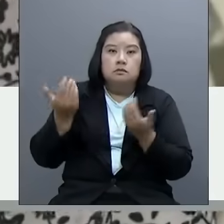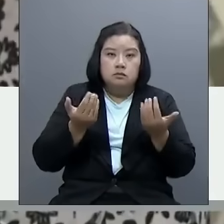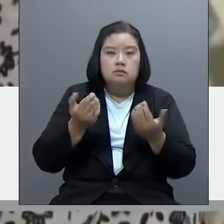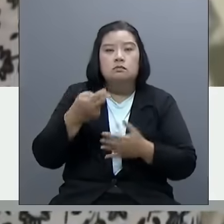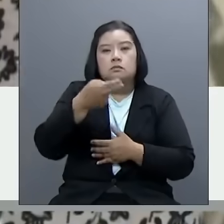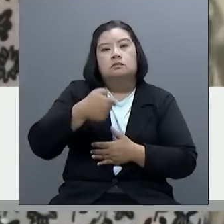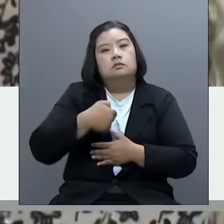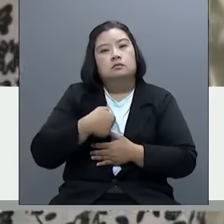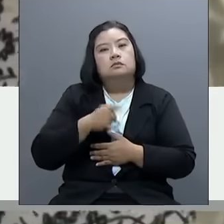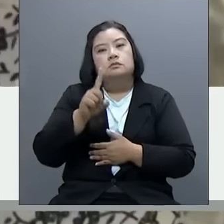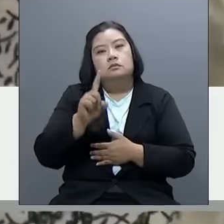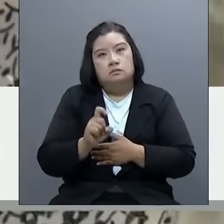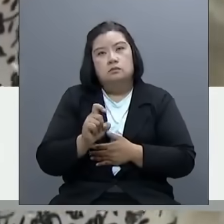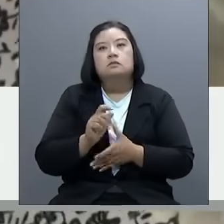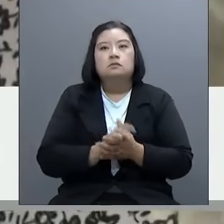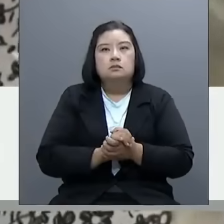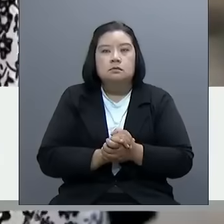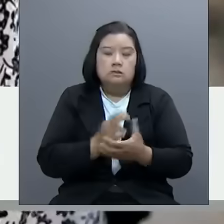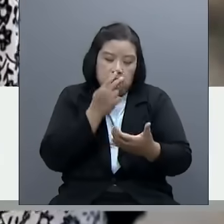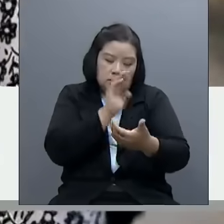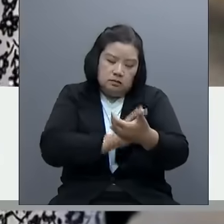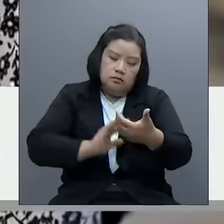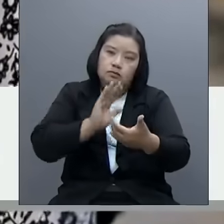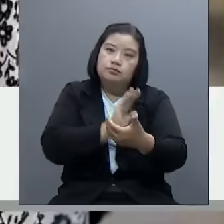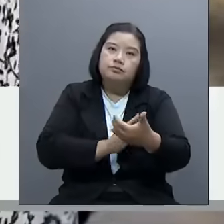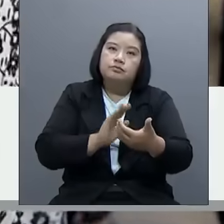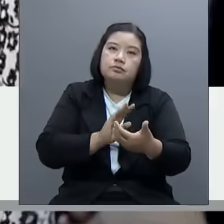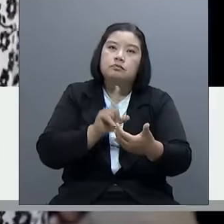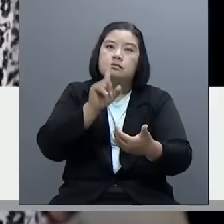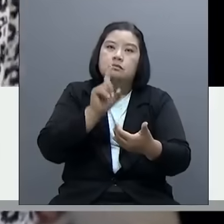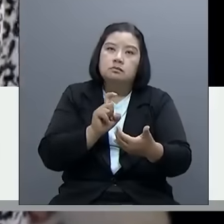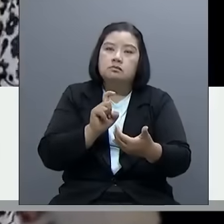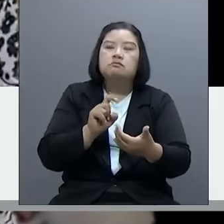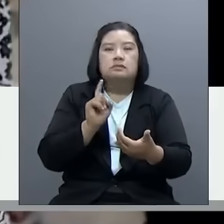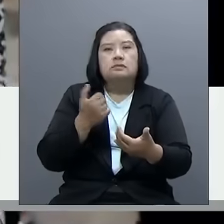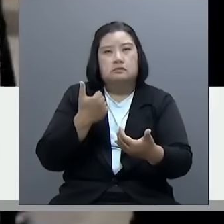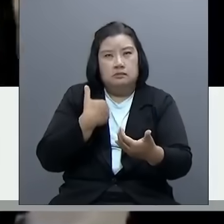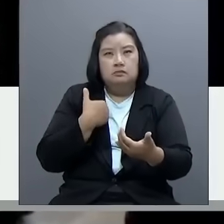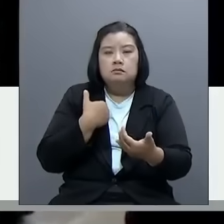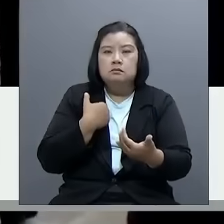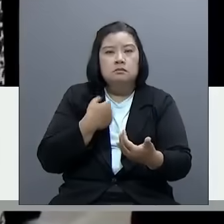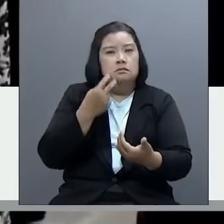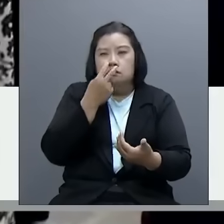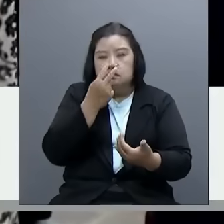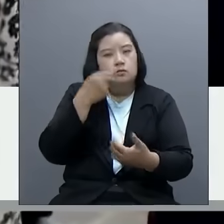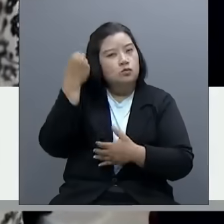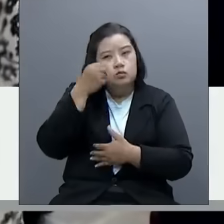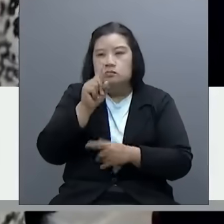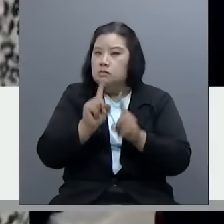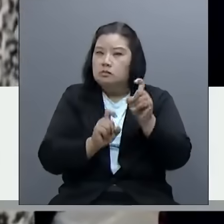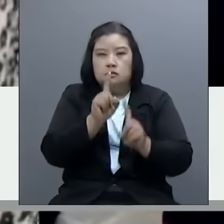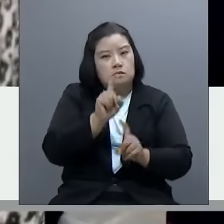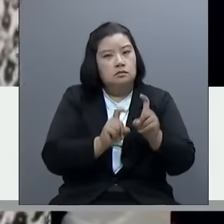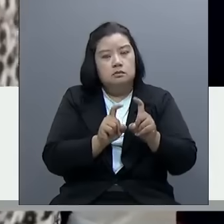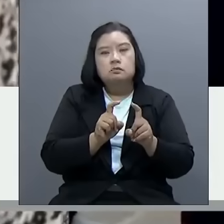ชวิร่างไร้วิญญาณของทารกน้อยคนนี้เป็นเพียงแค่หนึในความสูญเสียที่พบเห็นได้ทุกวันในกาซ่า